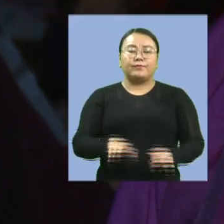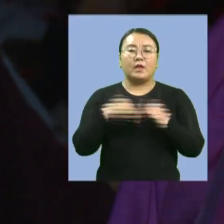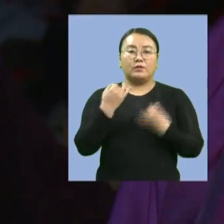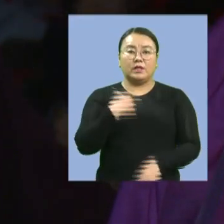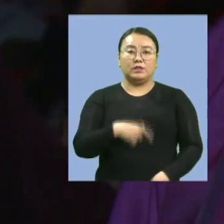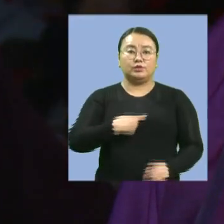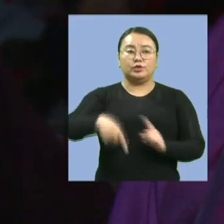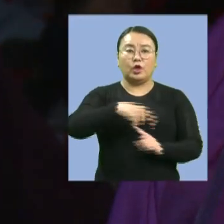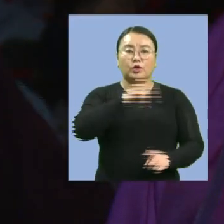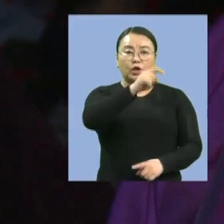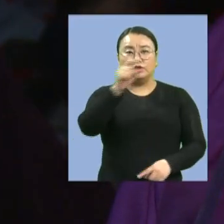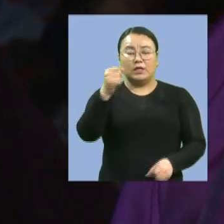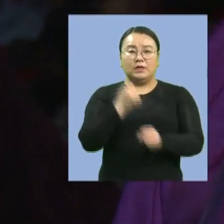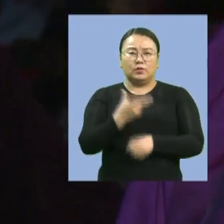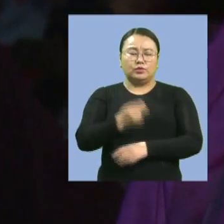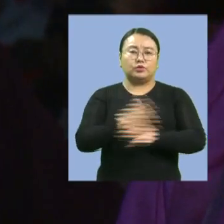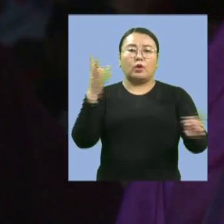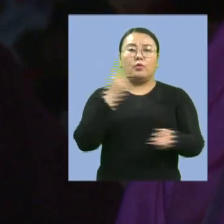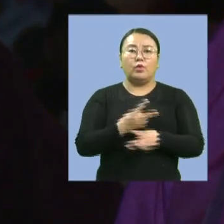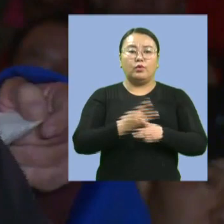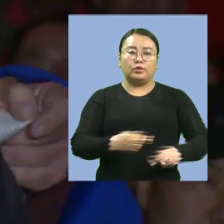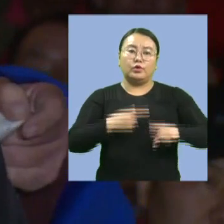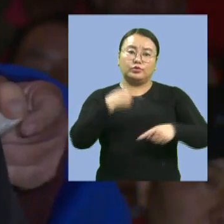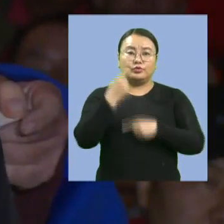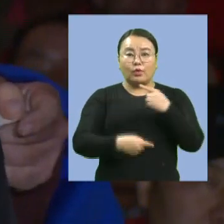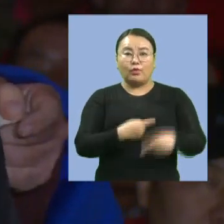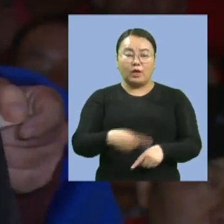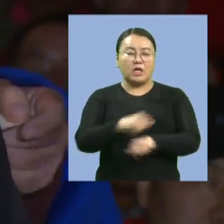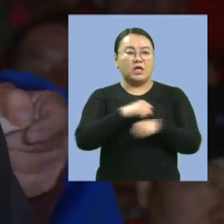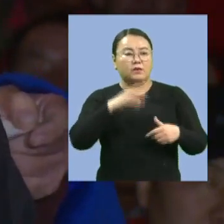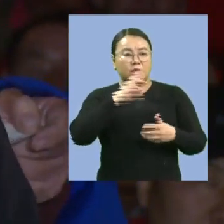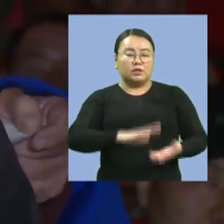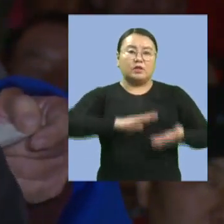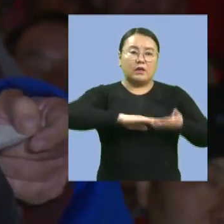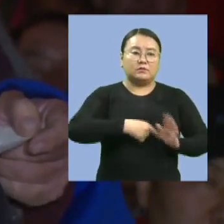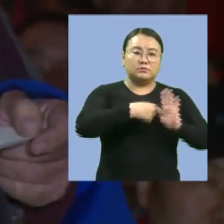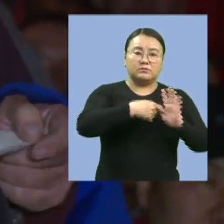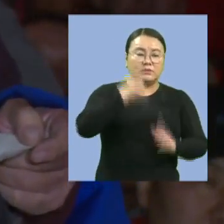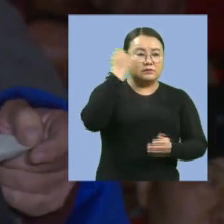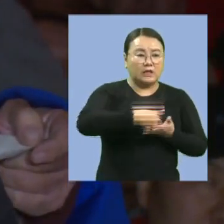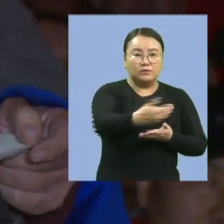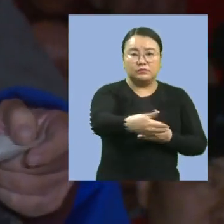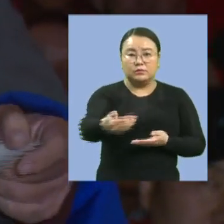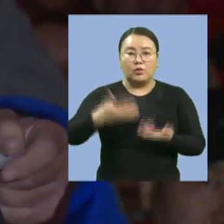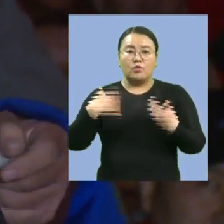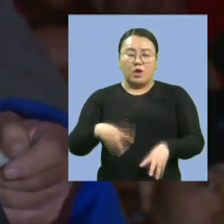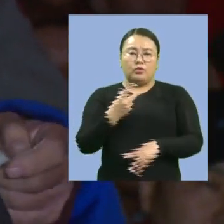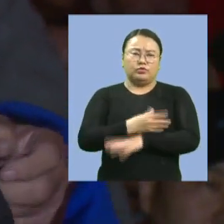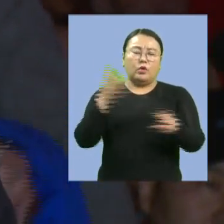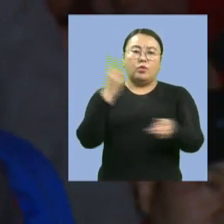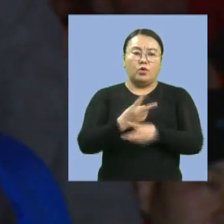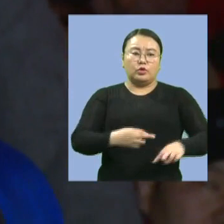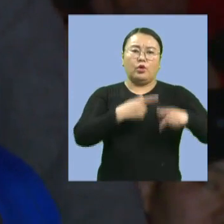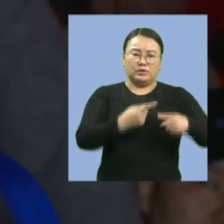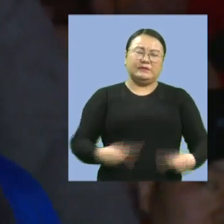Улсын хурлын гишүүд тойрогтой ажиллаж үндсэн хуульд оруулах өөрчлөлтийн төслийн талаар иргэд олон нийтэд танилцуулж тэднээс санал авсан билээ. Иргэд үндсэн хуулийн